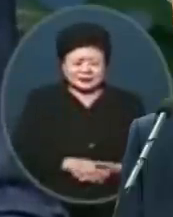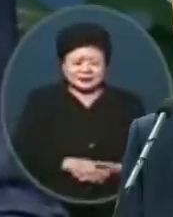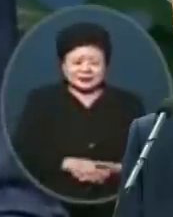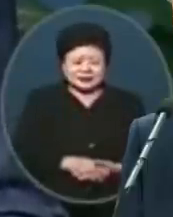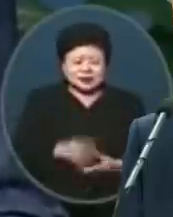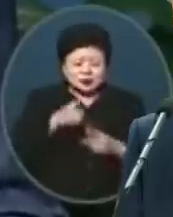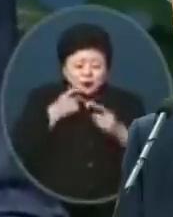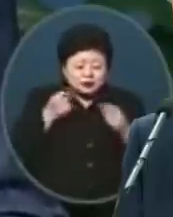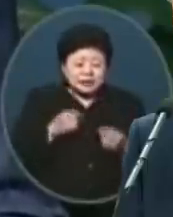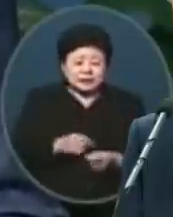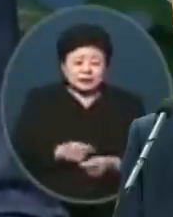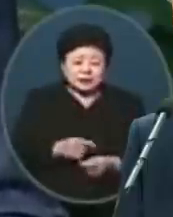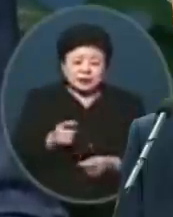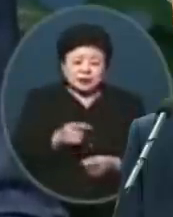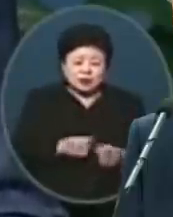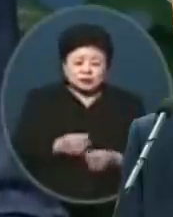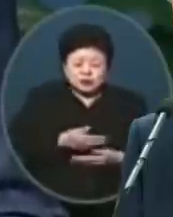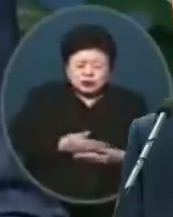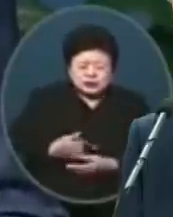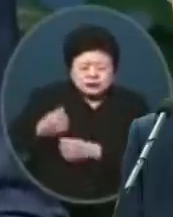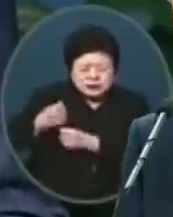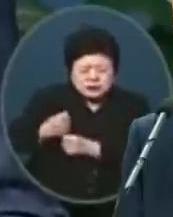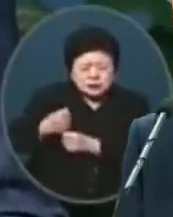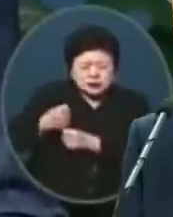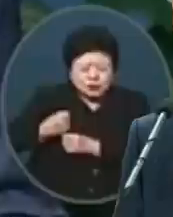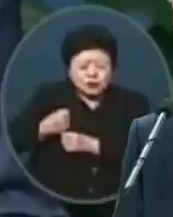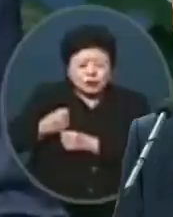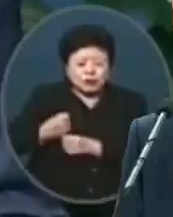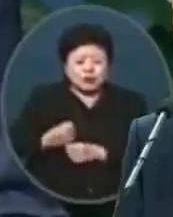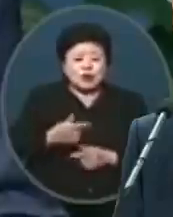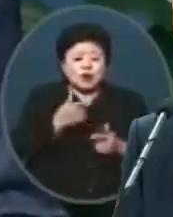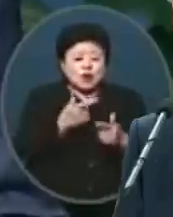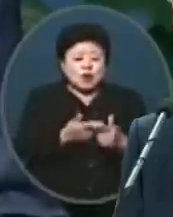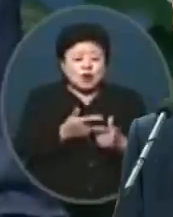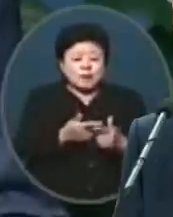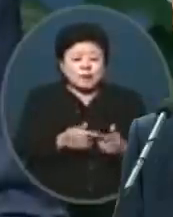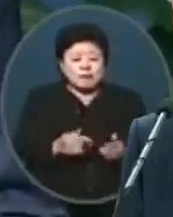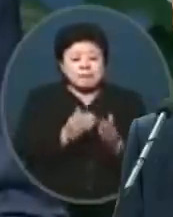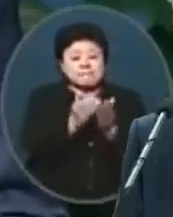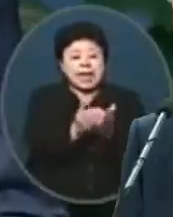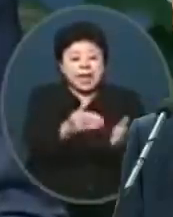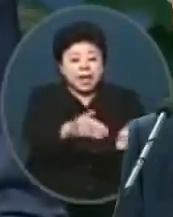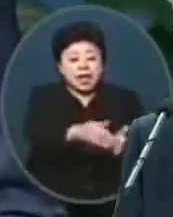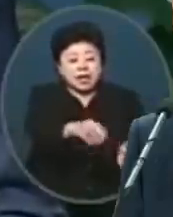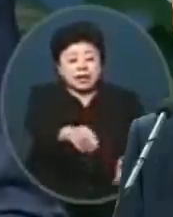제가 무거운 짐을 짊어지고 부두가에 와 있는데